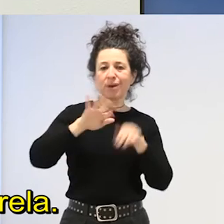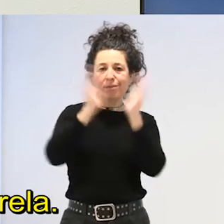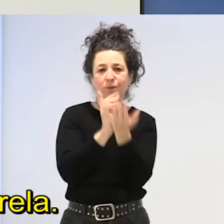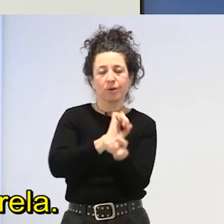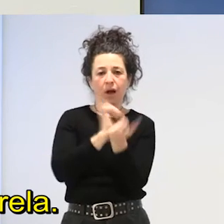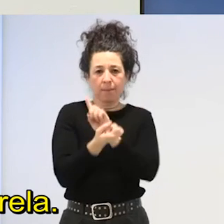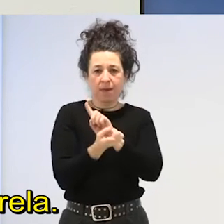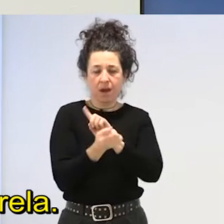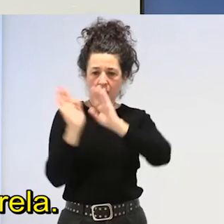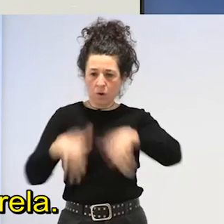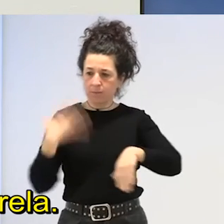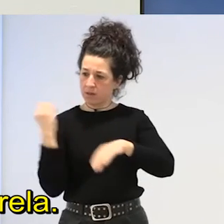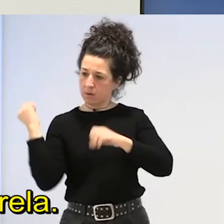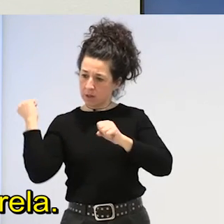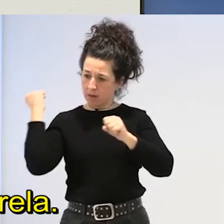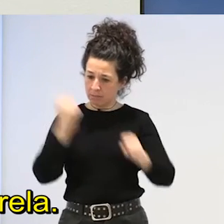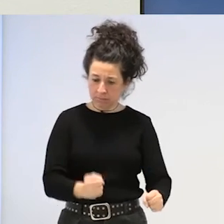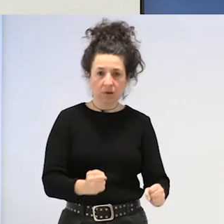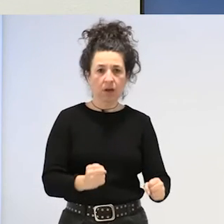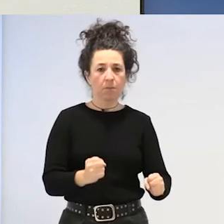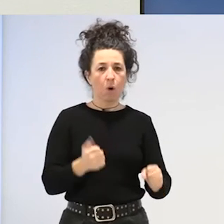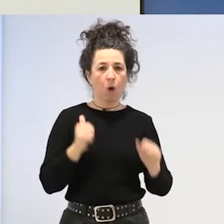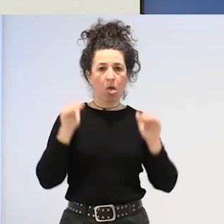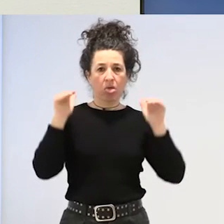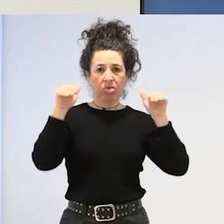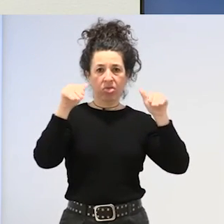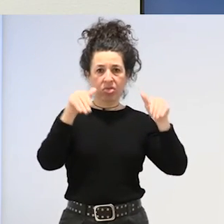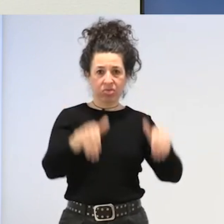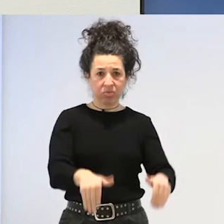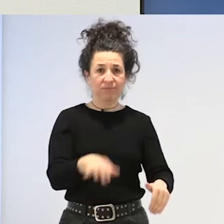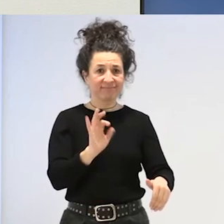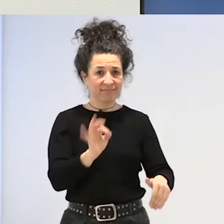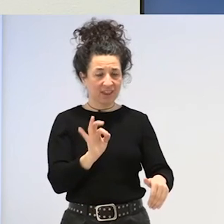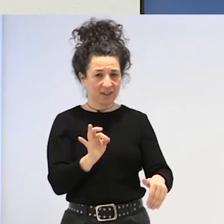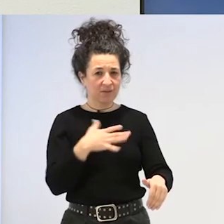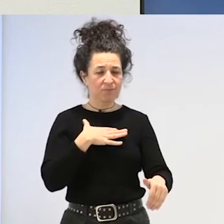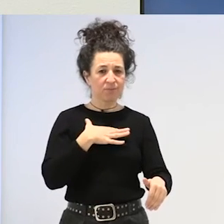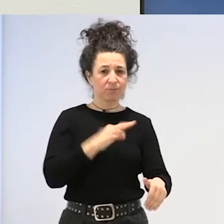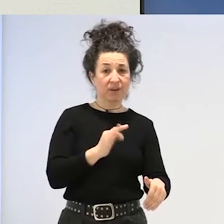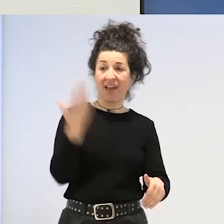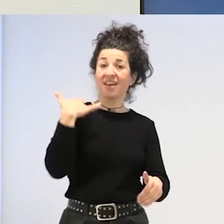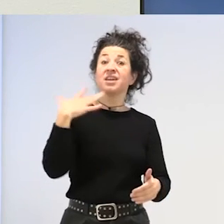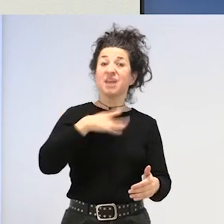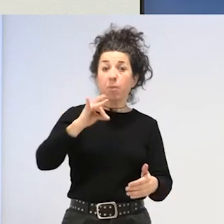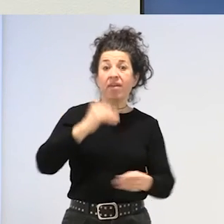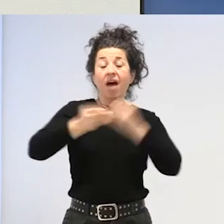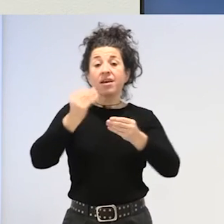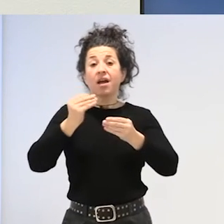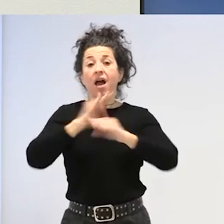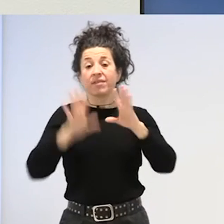hauetan pixkat ondamendira joan garela, ez? Egin txitekin atzela egin eta orain